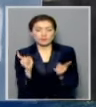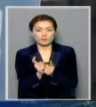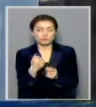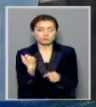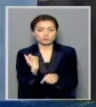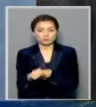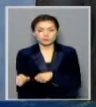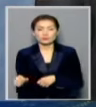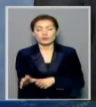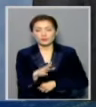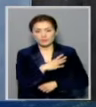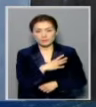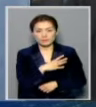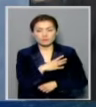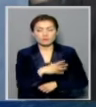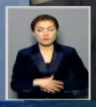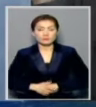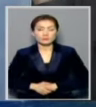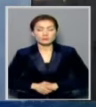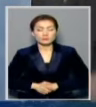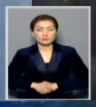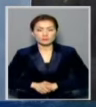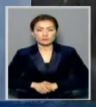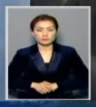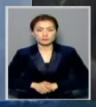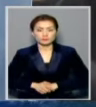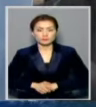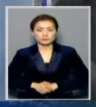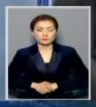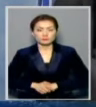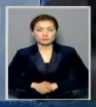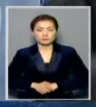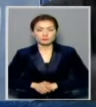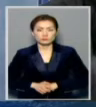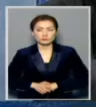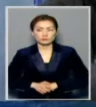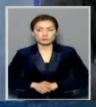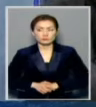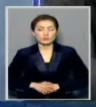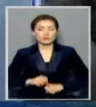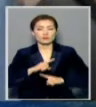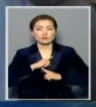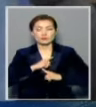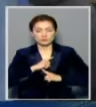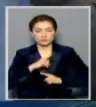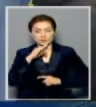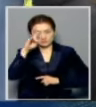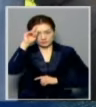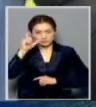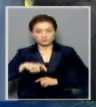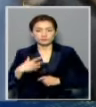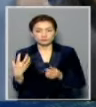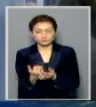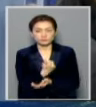болатынмын. Оның да төрешілердің бір ауыз шешімімен жеңіске жеттім. Солай жартылай финалда өзіміздің қазақ қадас